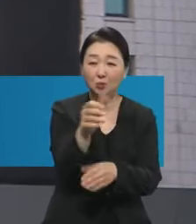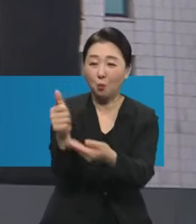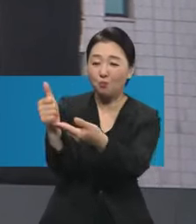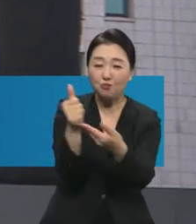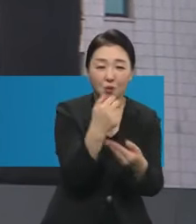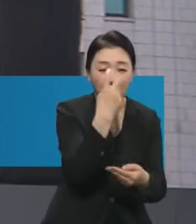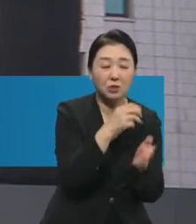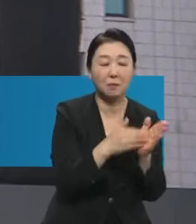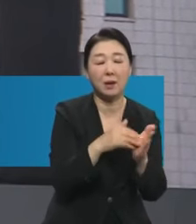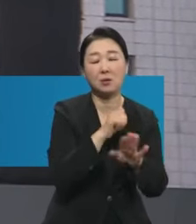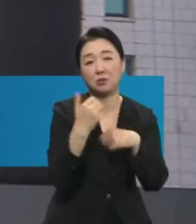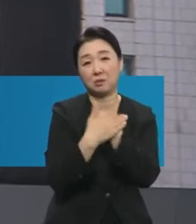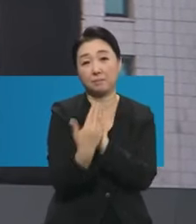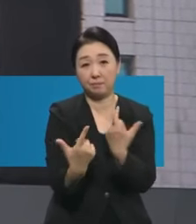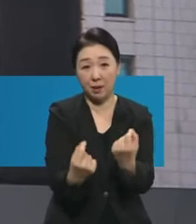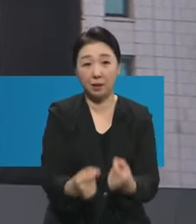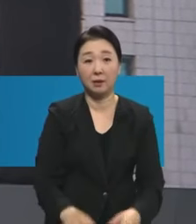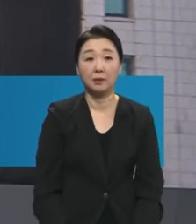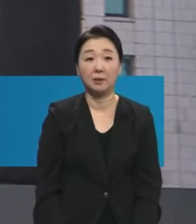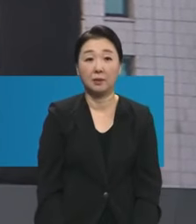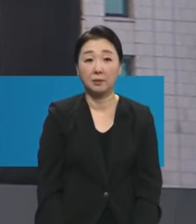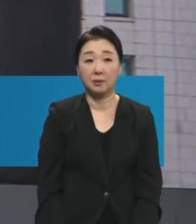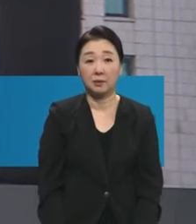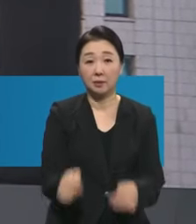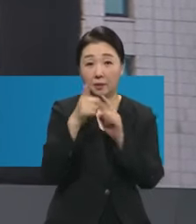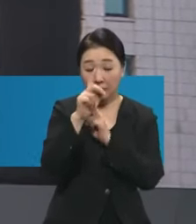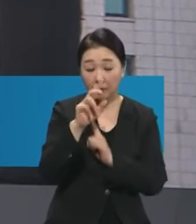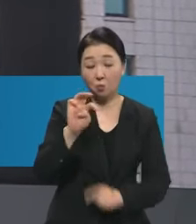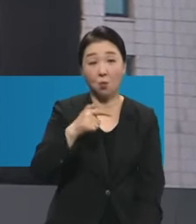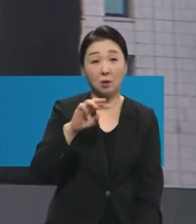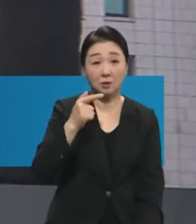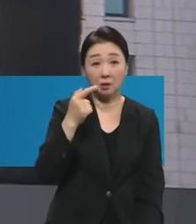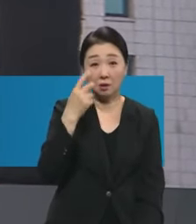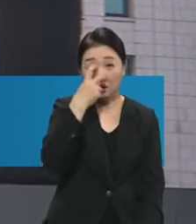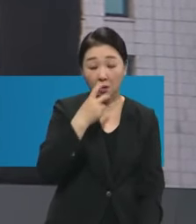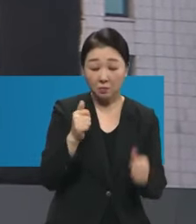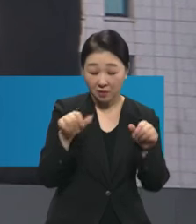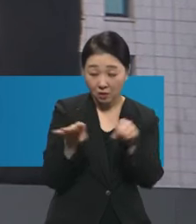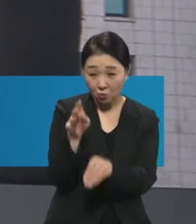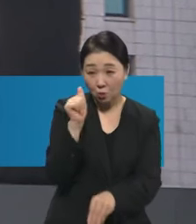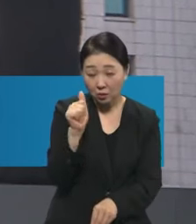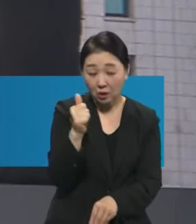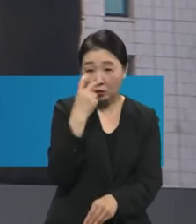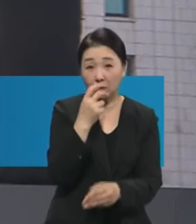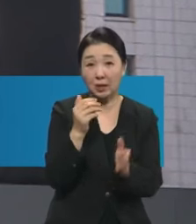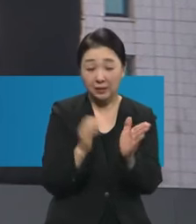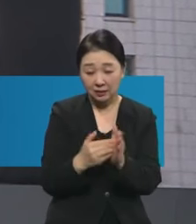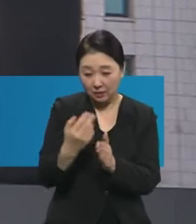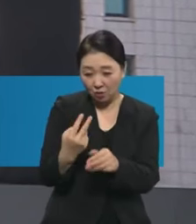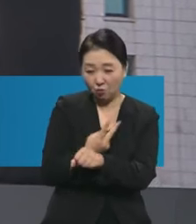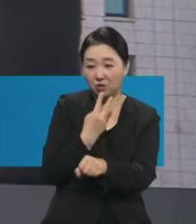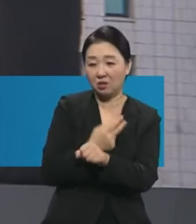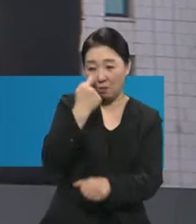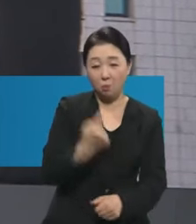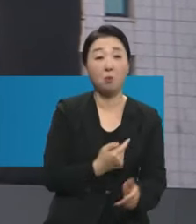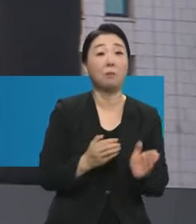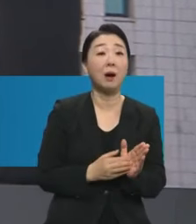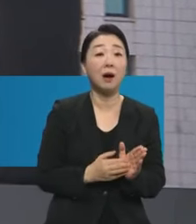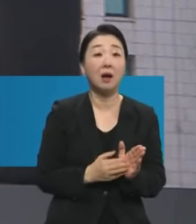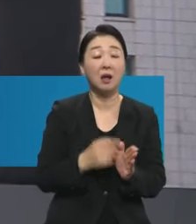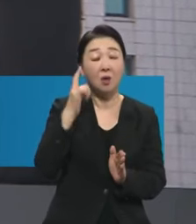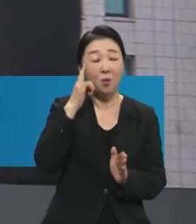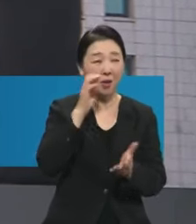특혜 논란이 일고 있습니다. 게다가 이원석 검찰총장은 조사가 끝나기 2시간 전에야 보고받을 정도로